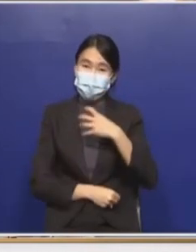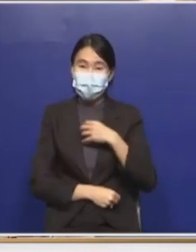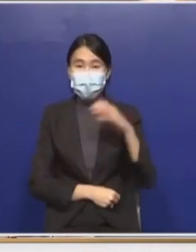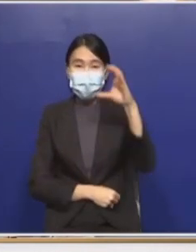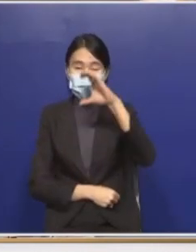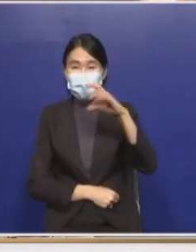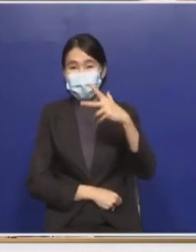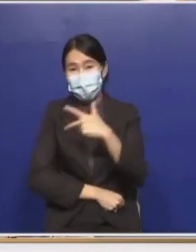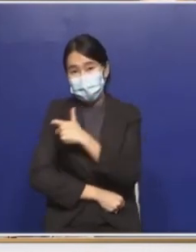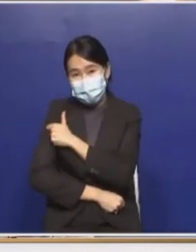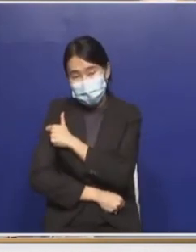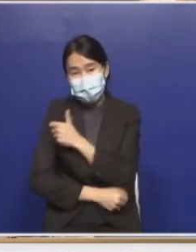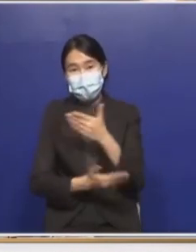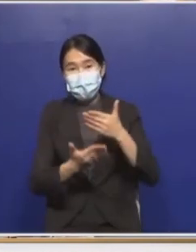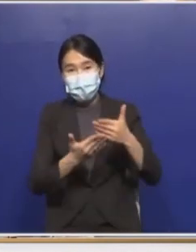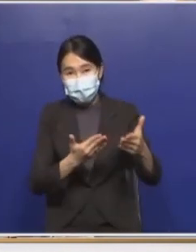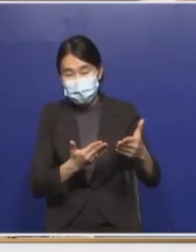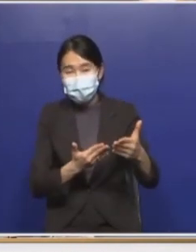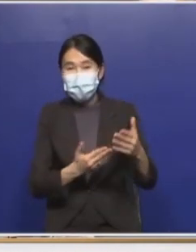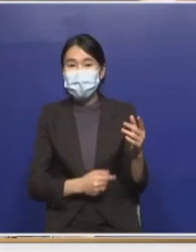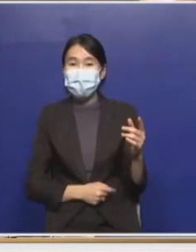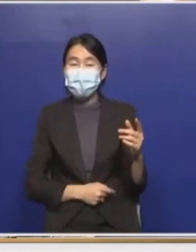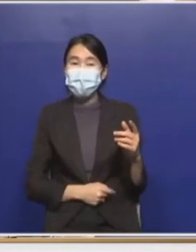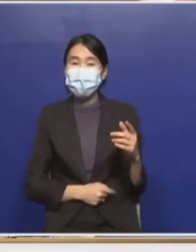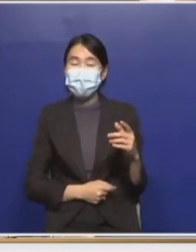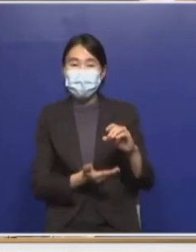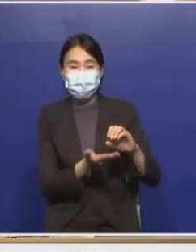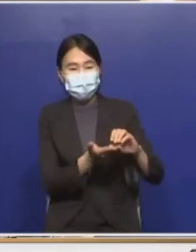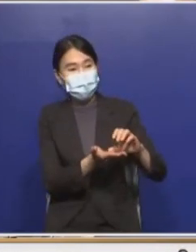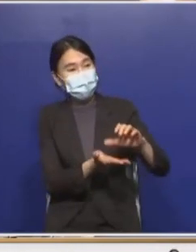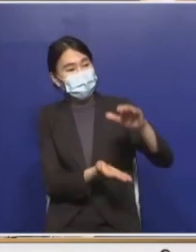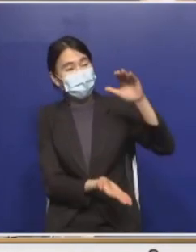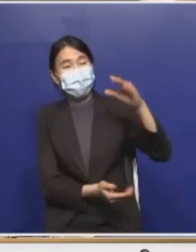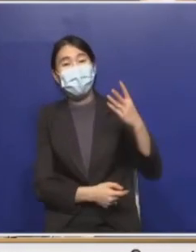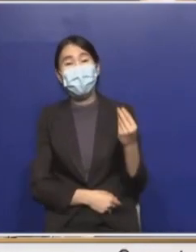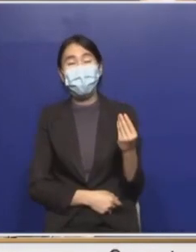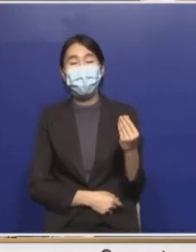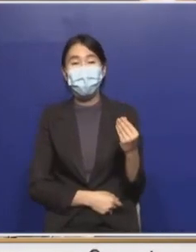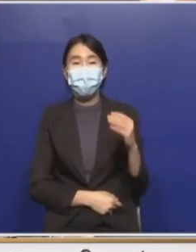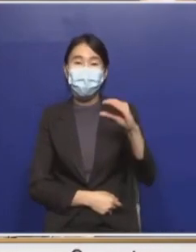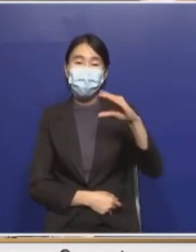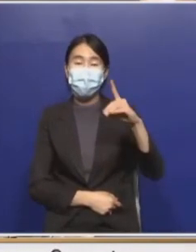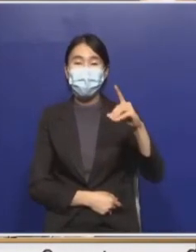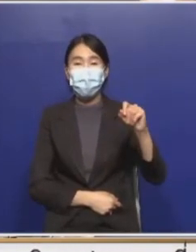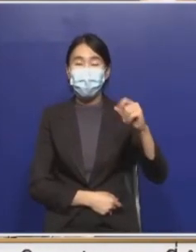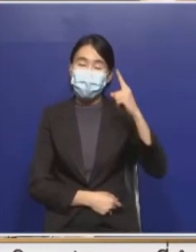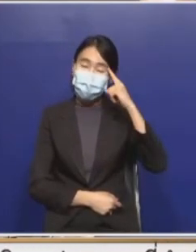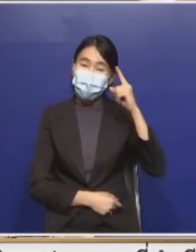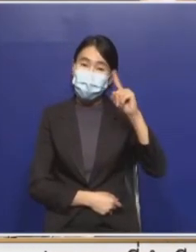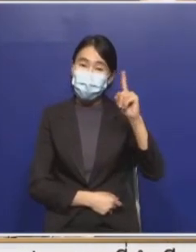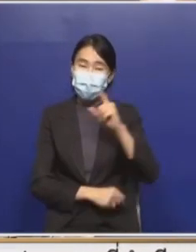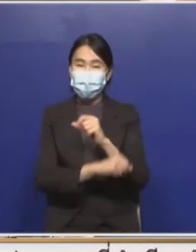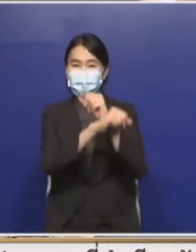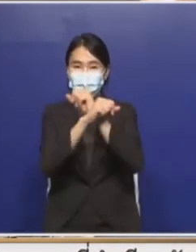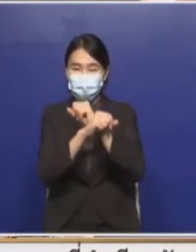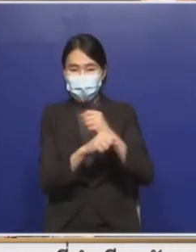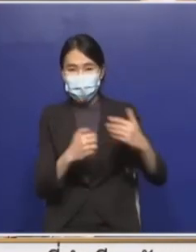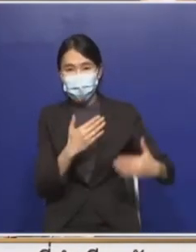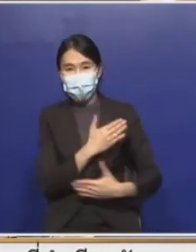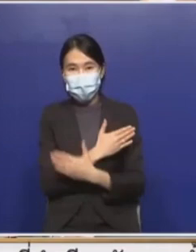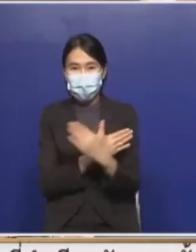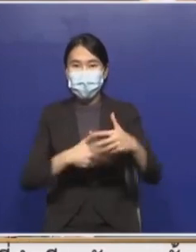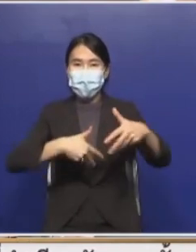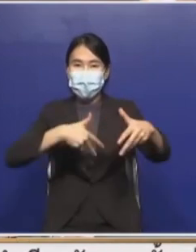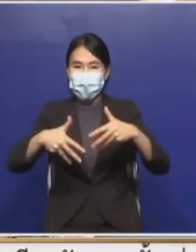ซื้อวัคซีนกี่ล้านโดสเพื่อป้องกันความเสี่ยงสร้างความมั่นใจ